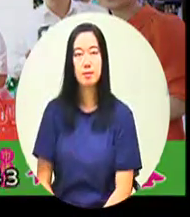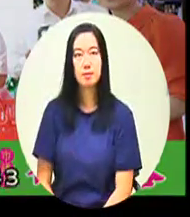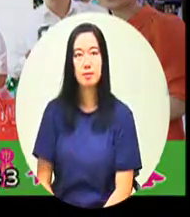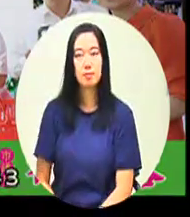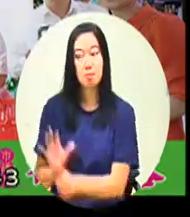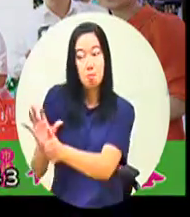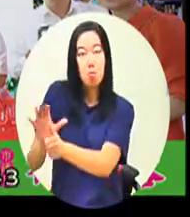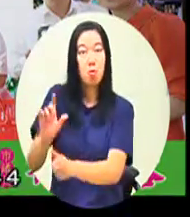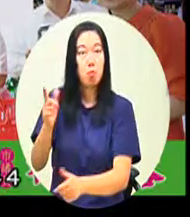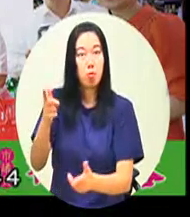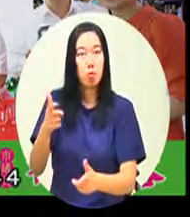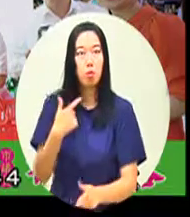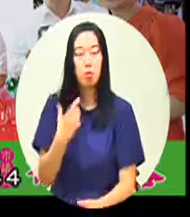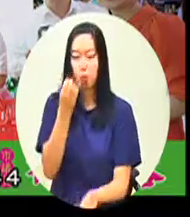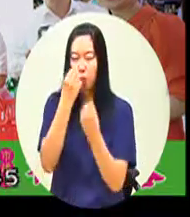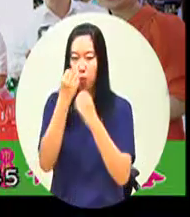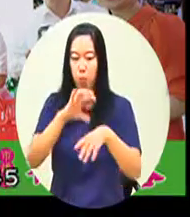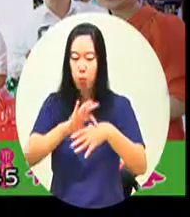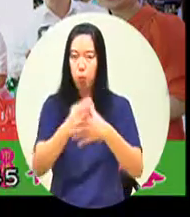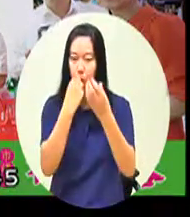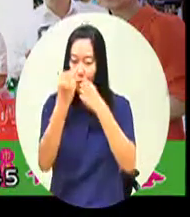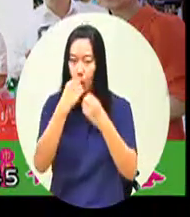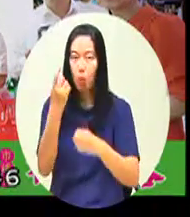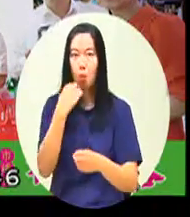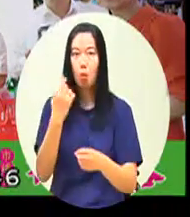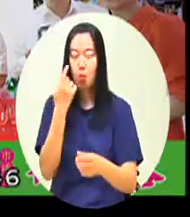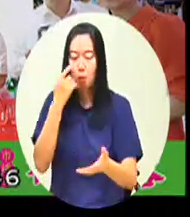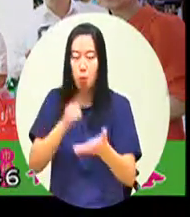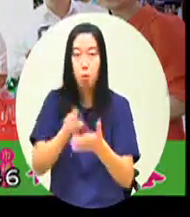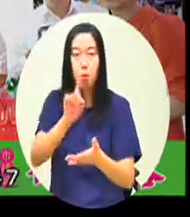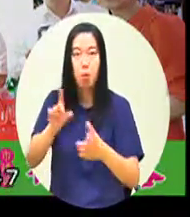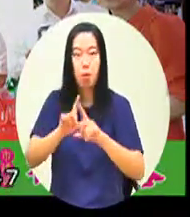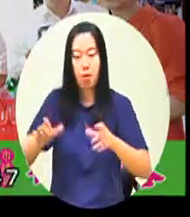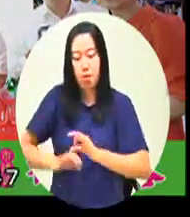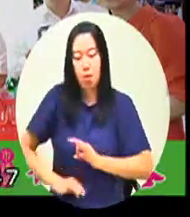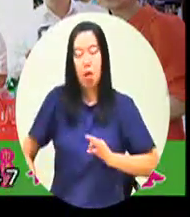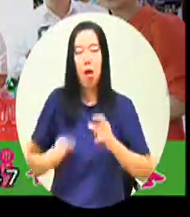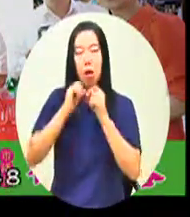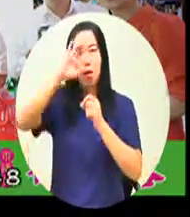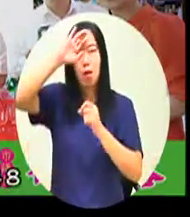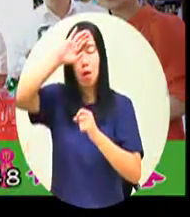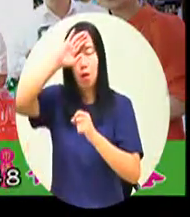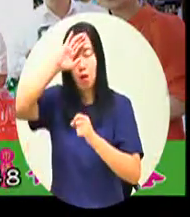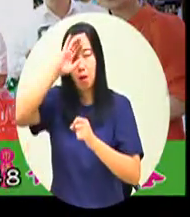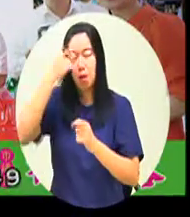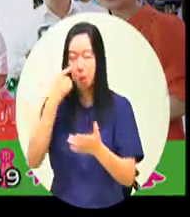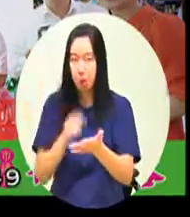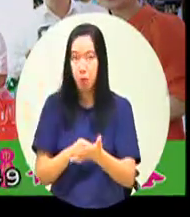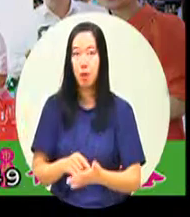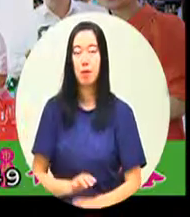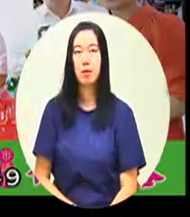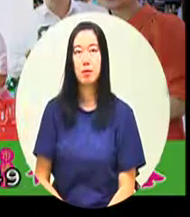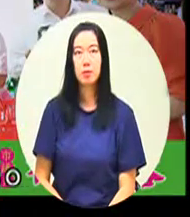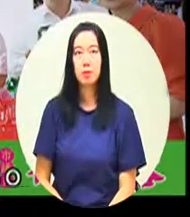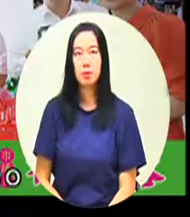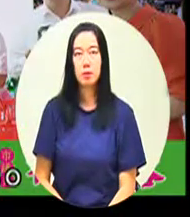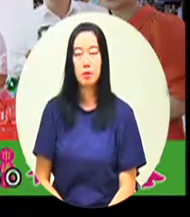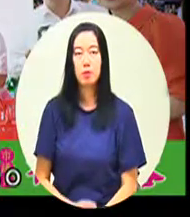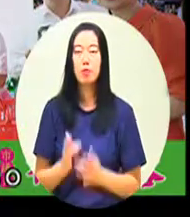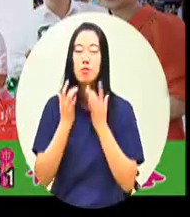哦。那吃太多的肉容易造成大肠癌，所以多蔬果少吃